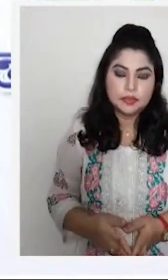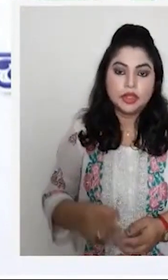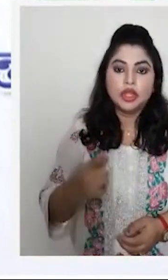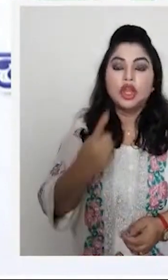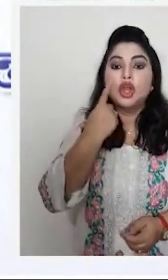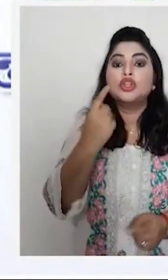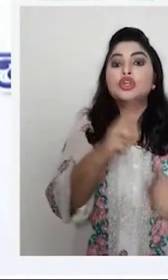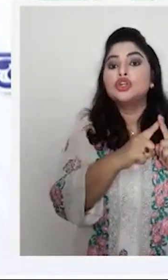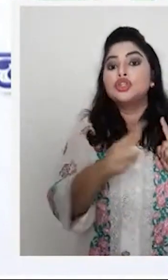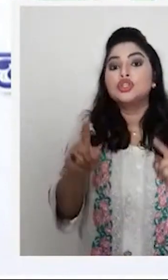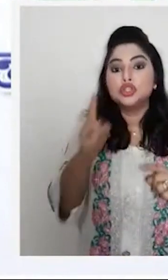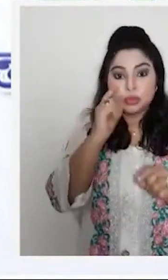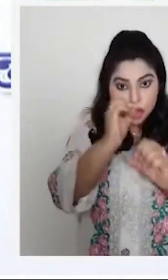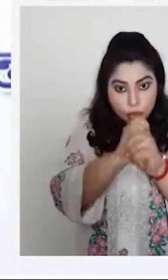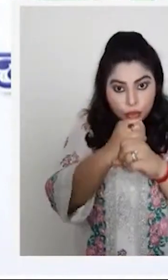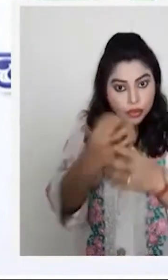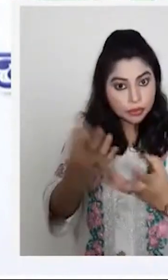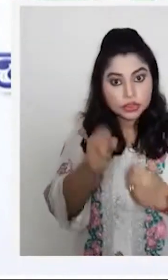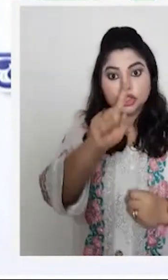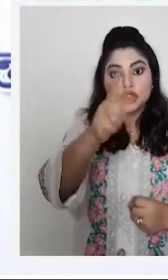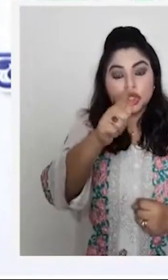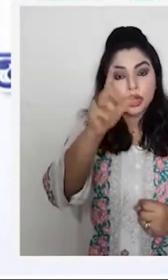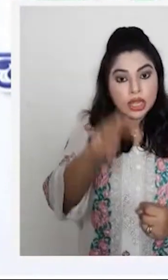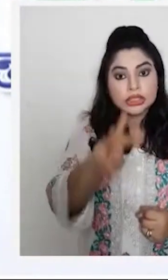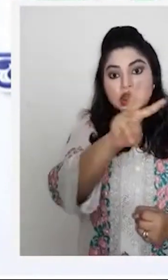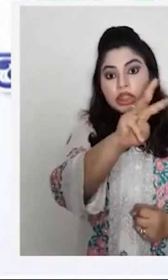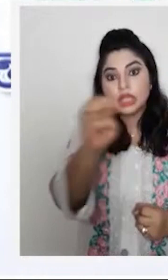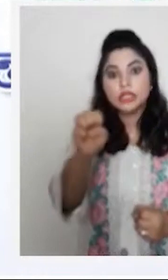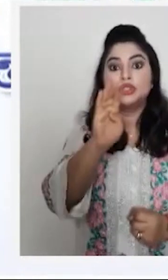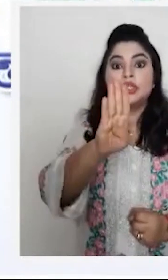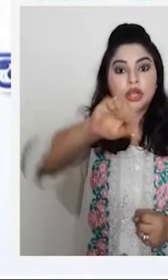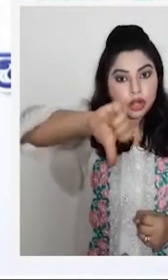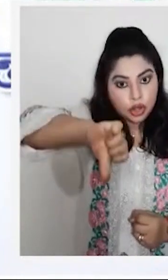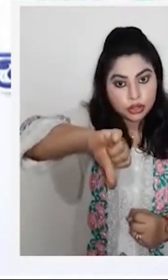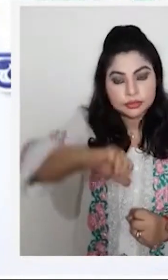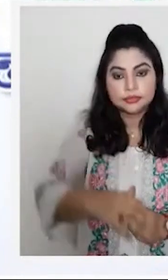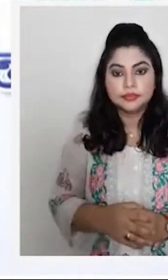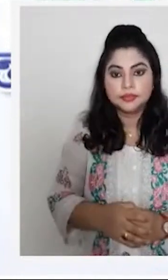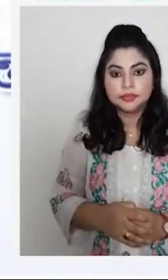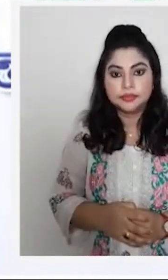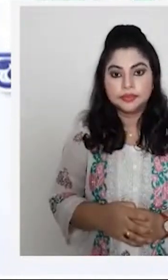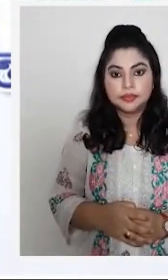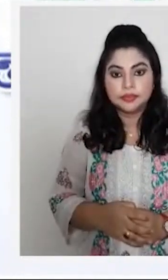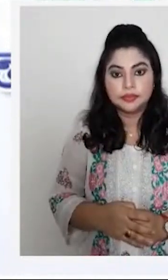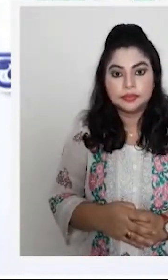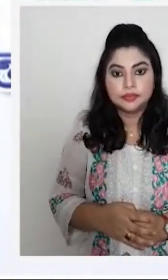ধন্যবাদ মহাপরিচালক মহোদয় অধ্যাপক ডাক্তার আবুল কালাম আজাদ। গত 24 ঘন্টায় নমুনা সংগৃহীত